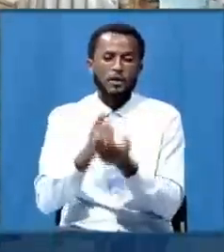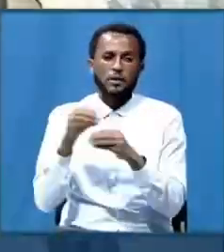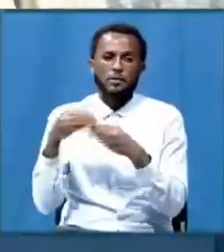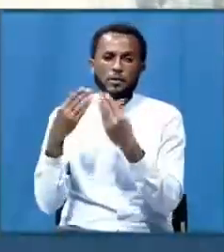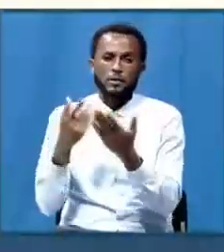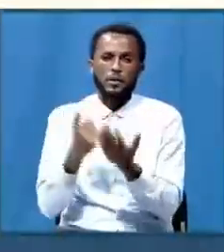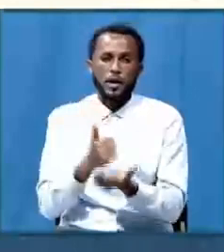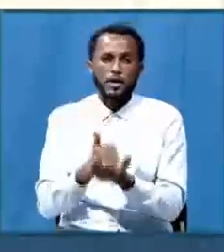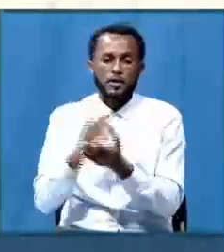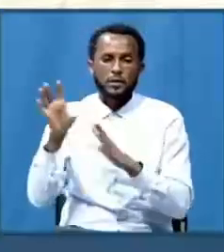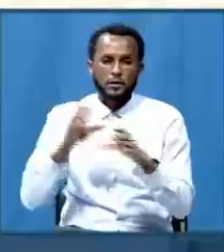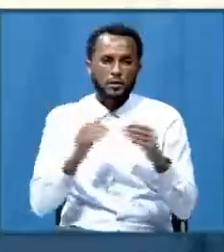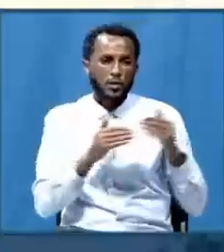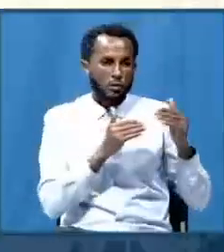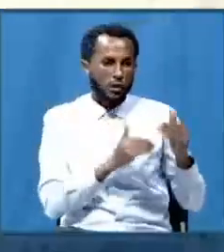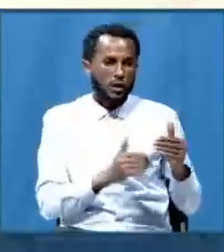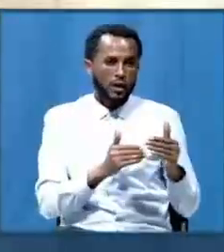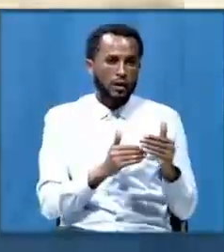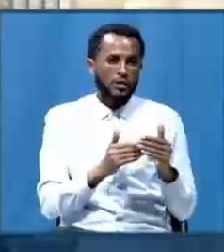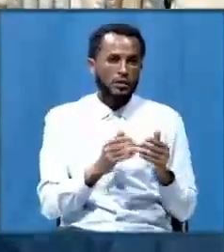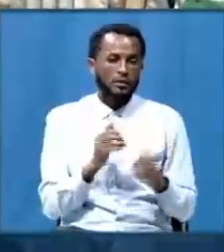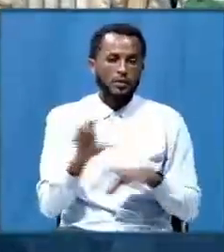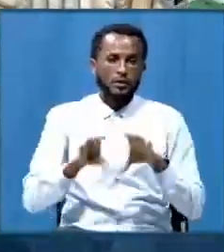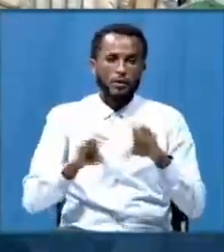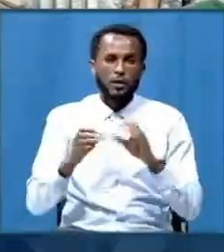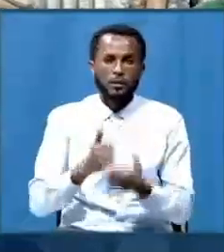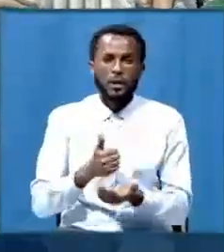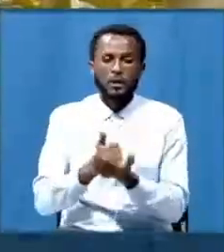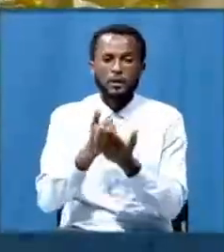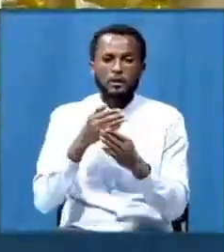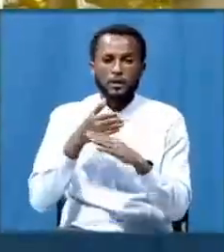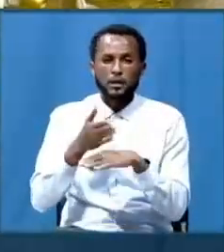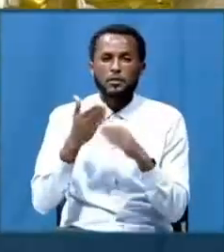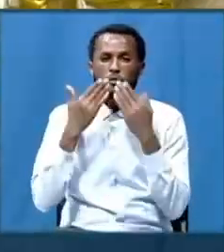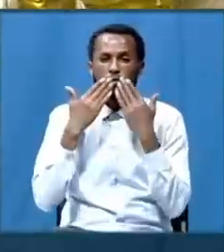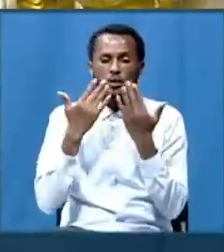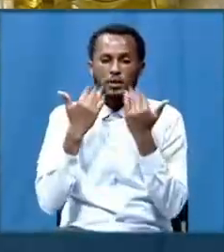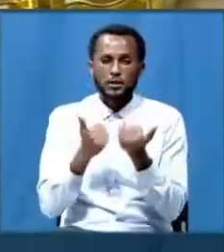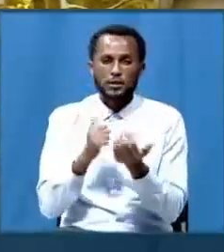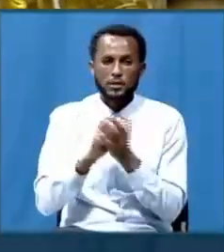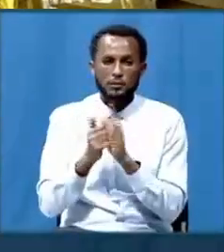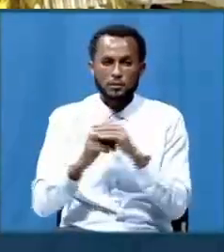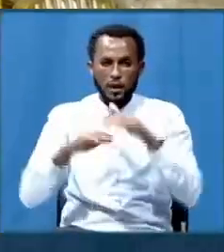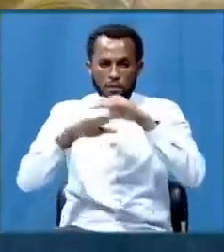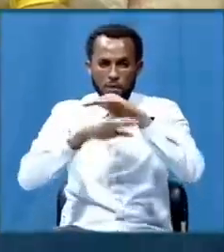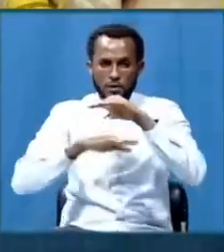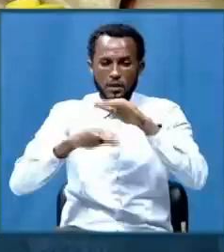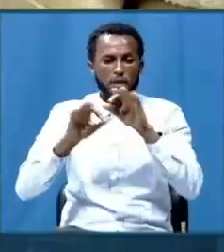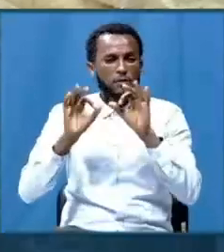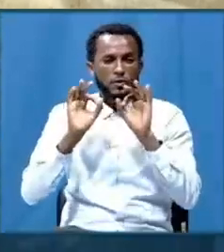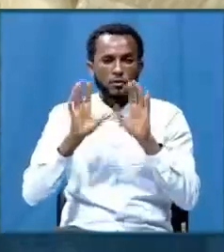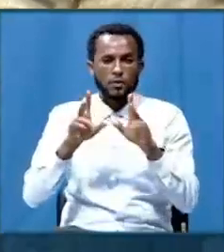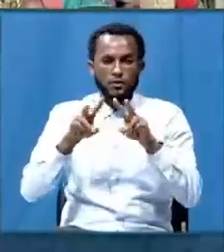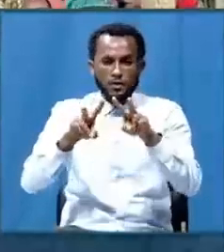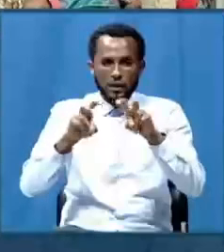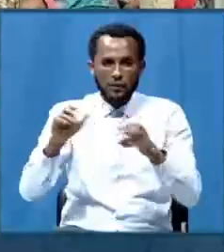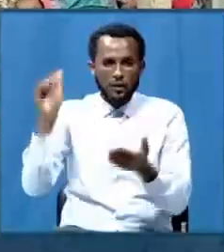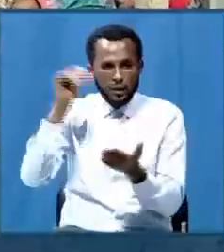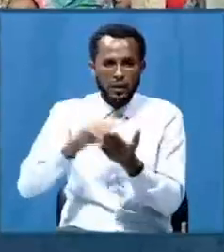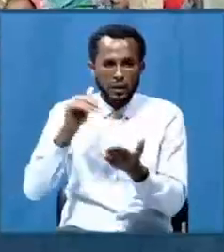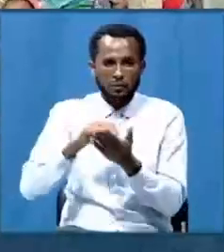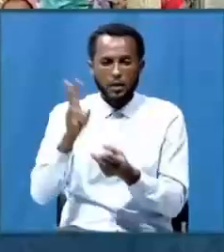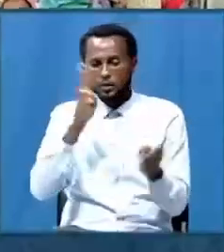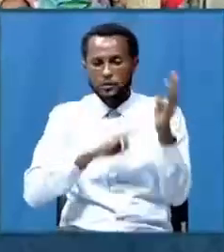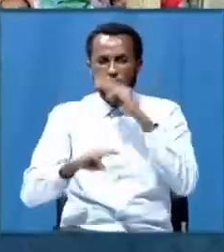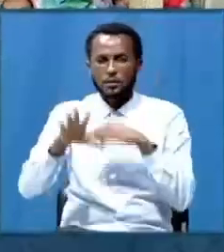ኣበርኪቶም ሓገዝ ዝተገበረሎም ወገናት ብግዲኦም ንዝተገበረሎም ሓገዝ ድሕሪ ምምስጋን ሕዚ እውን መፅለሊ ከምዘይብሎምን ኣብዝ ከፈአ ተደራራቢ ፀገም